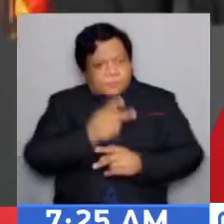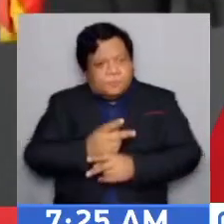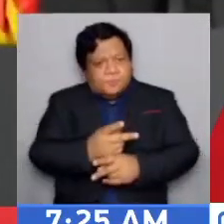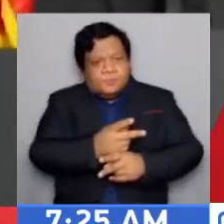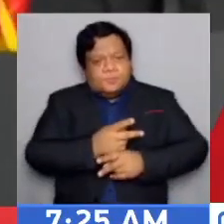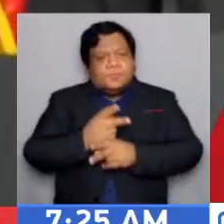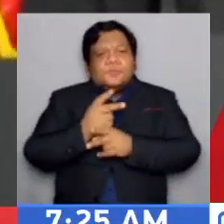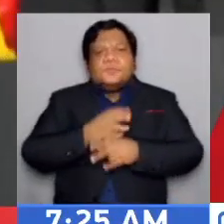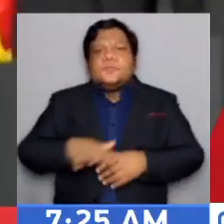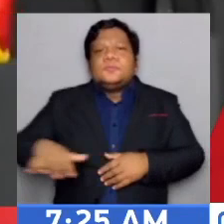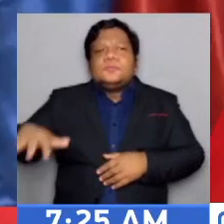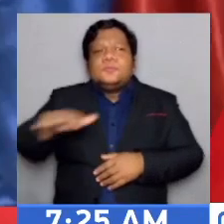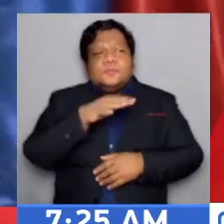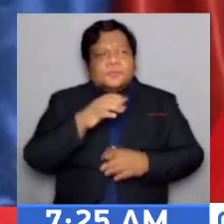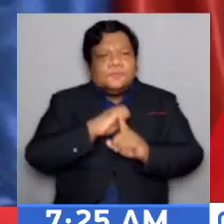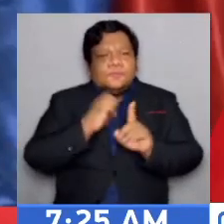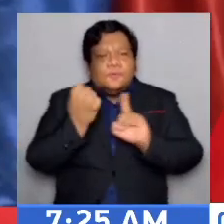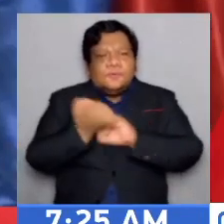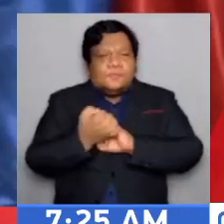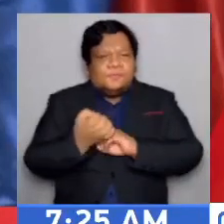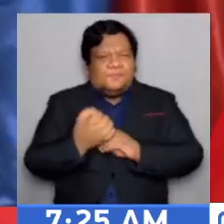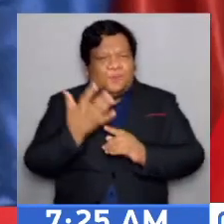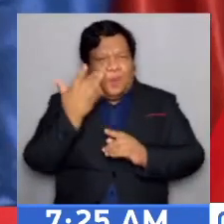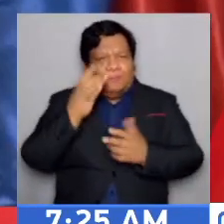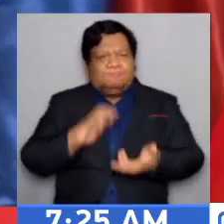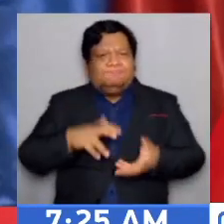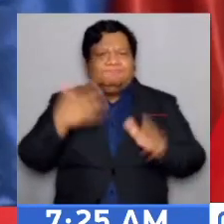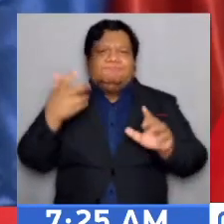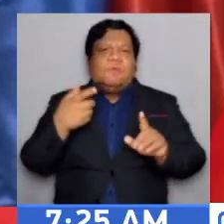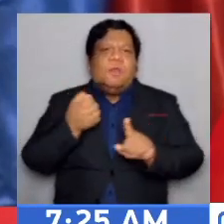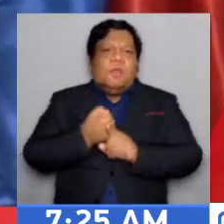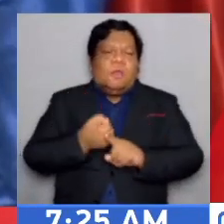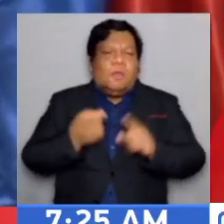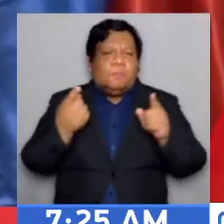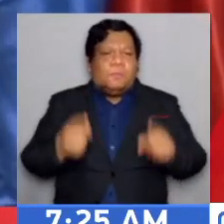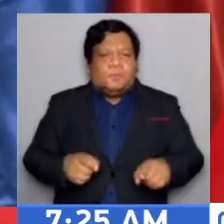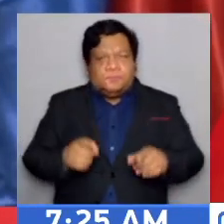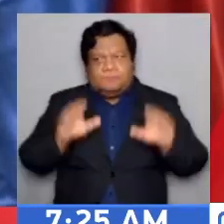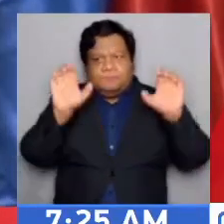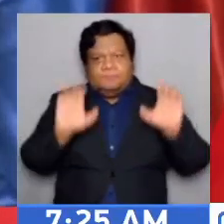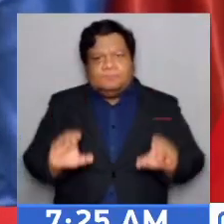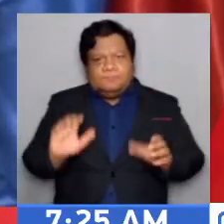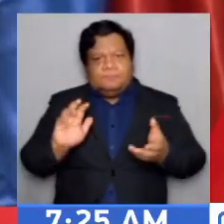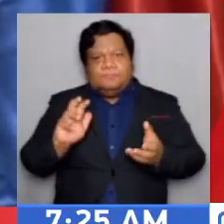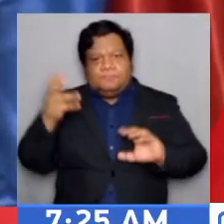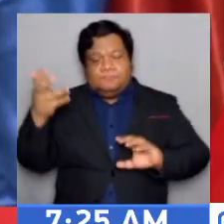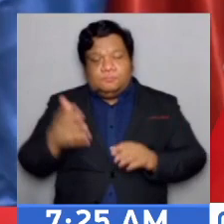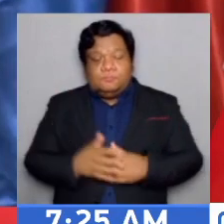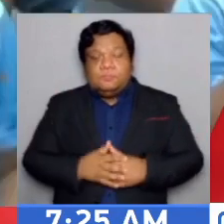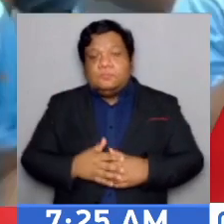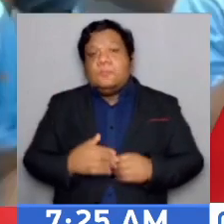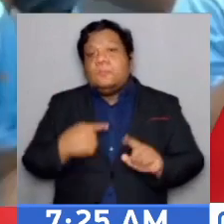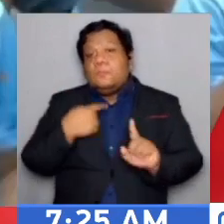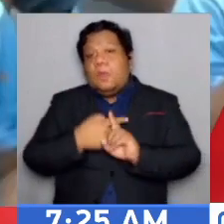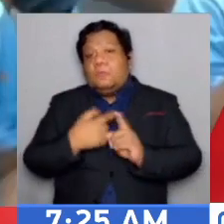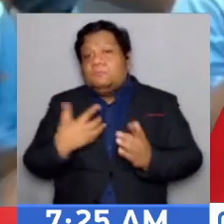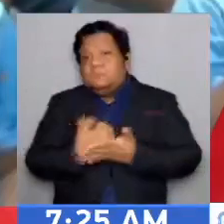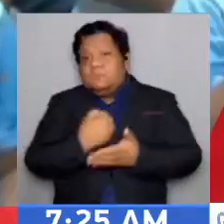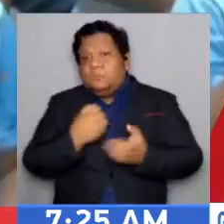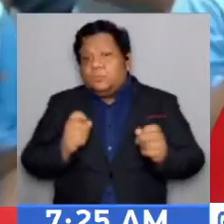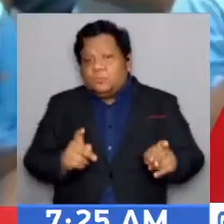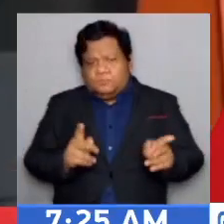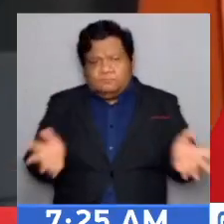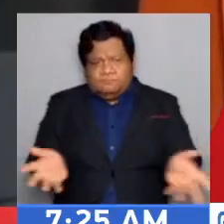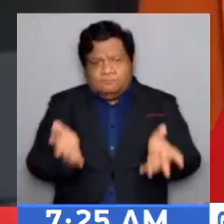ng mga sakunang tumama sa lugar dala ng climate change. Sinamantala na rin niya ang pagkakataon para kumbisihin ang mga taga-Ormoc